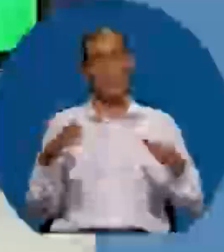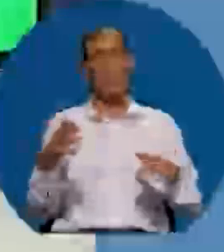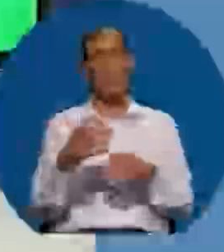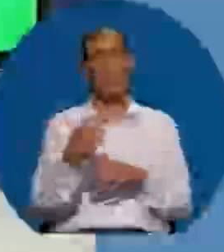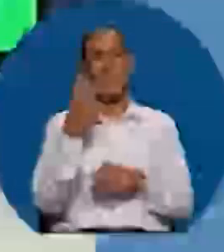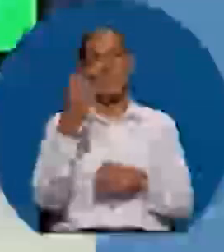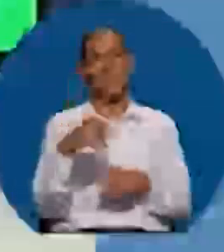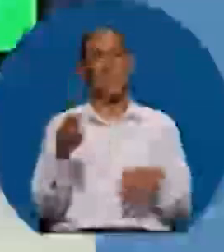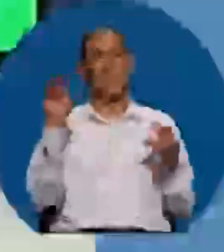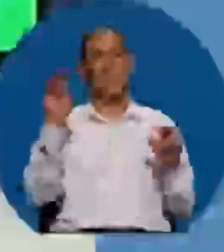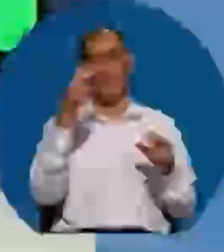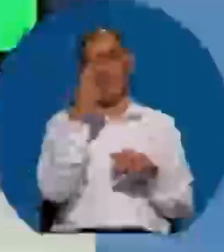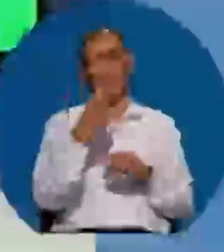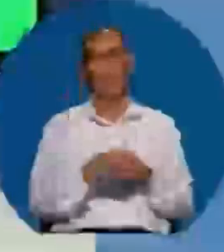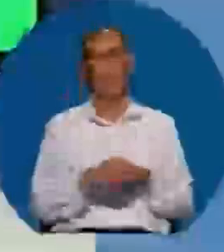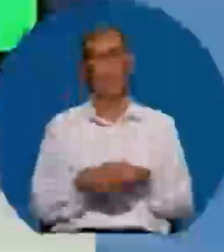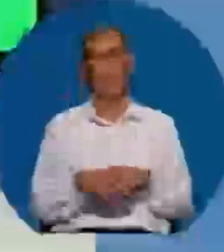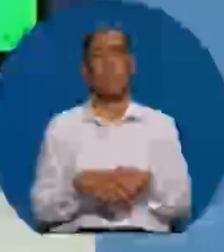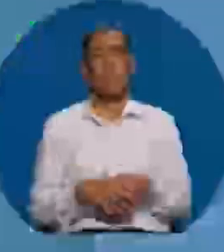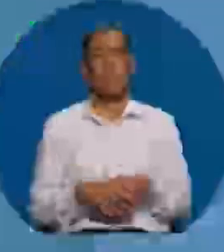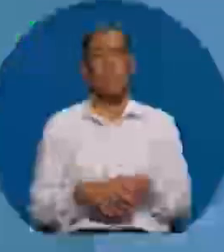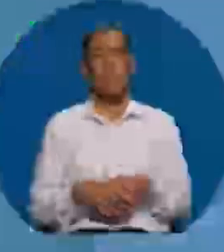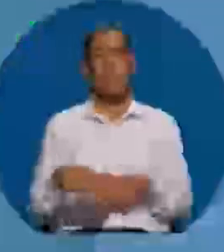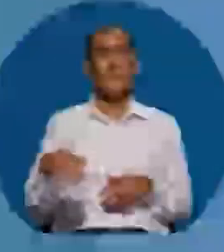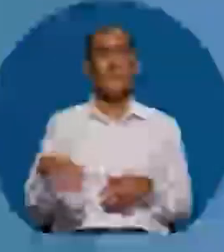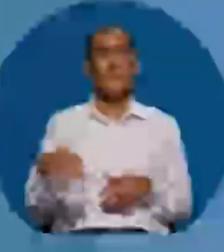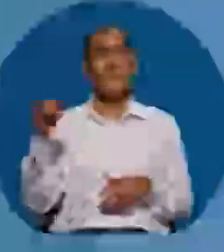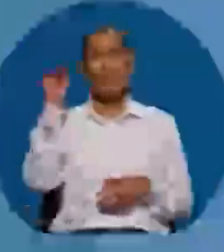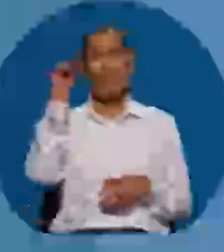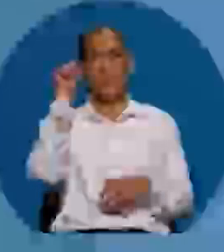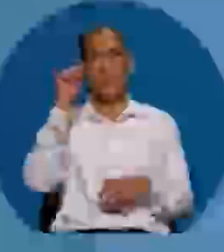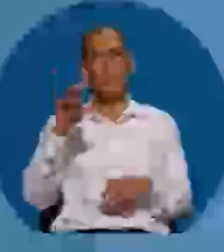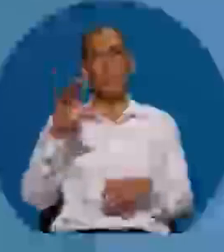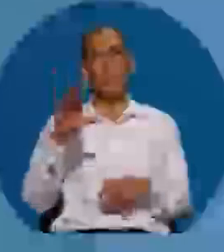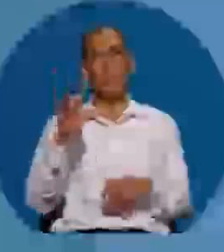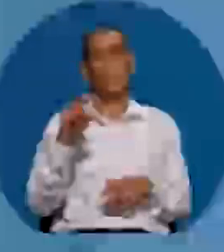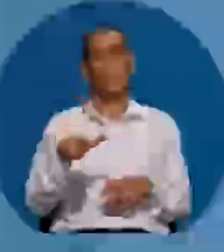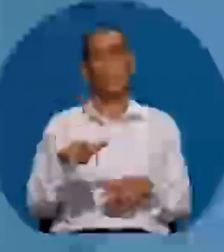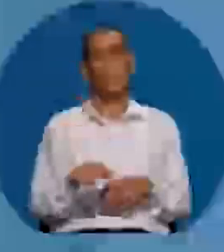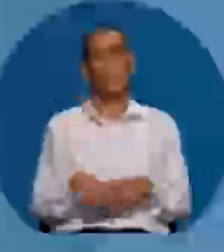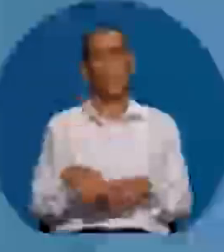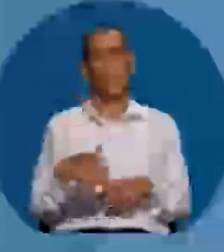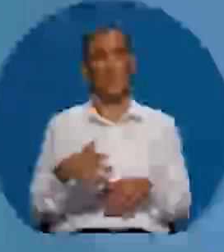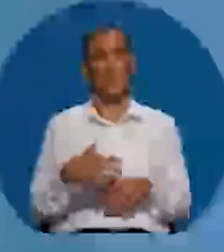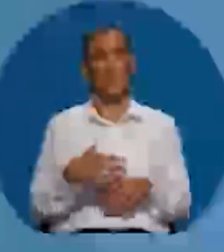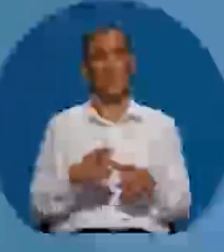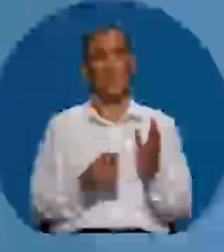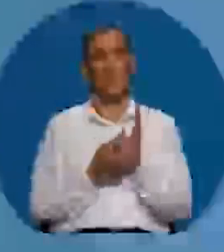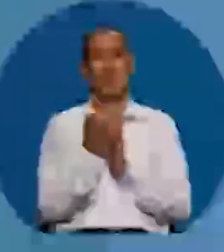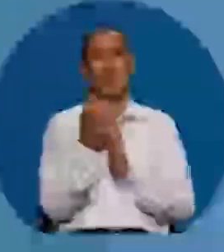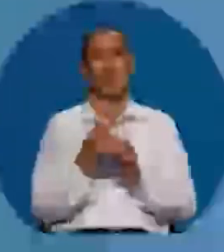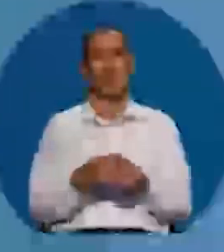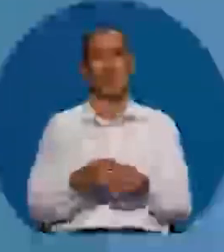темамызға қарап отырайық. Бұл білімнің саға бұлағы қосығы. Оқып